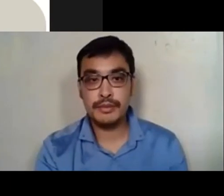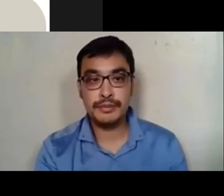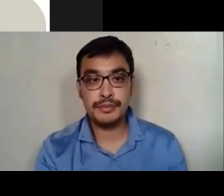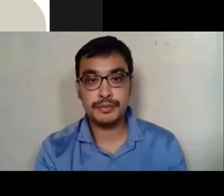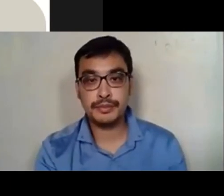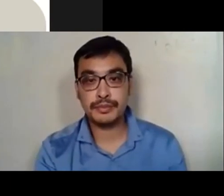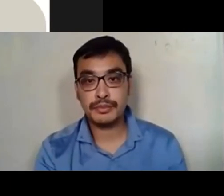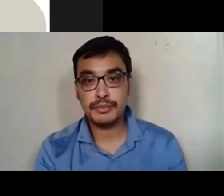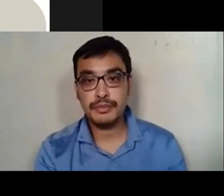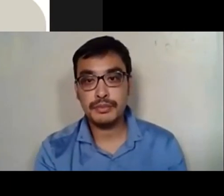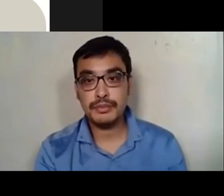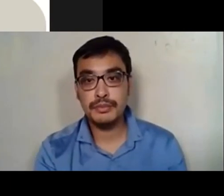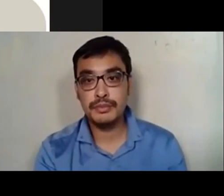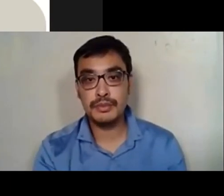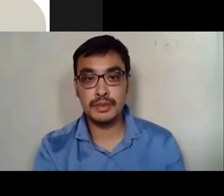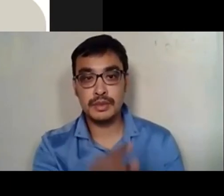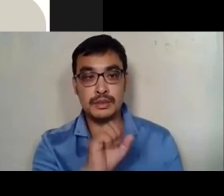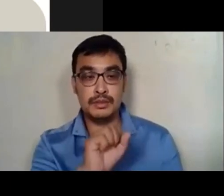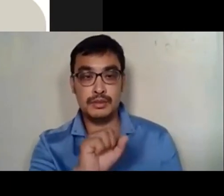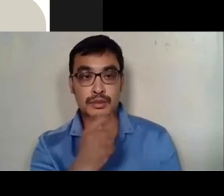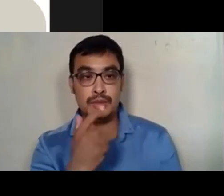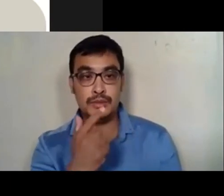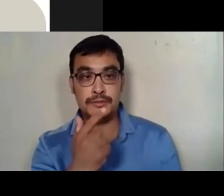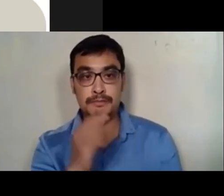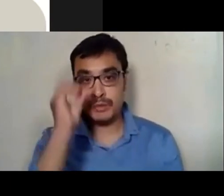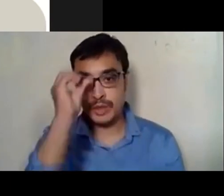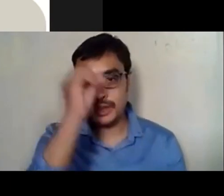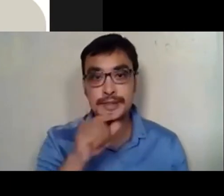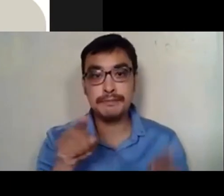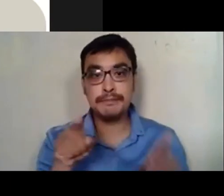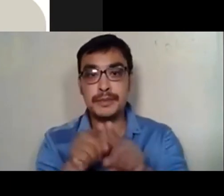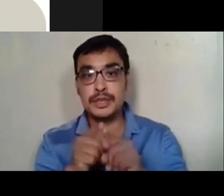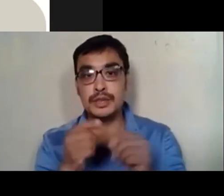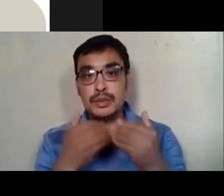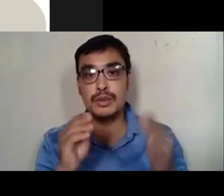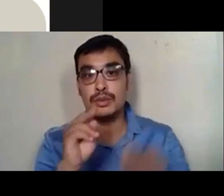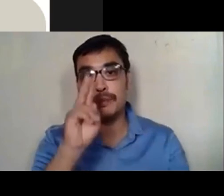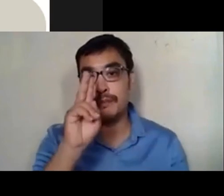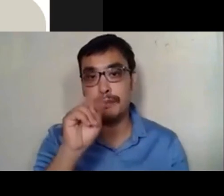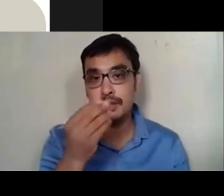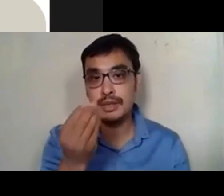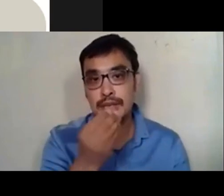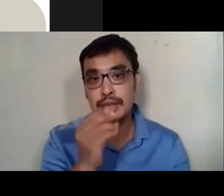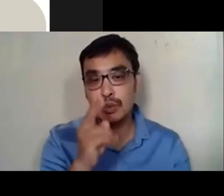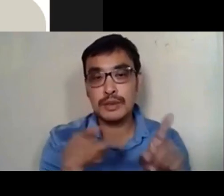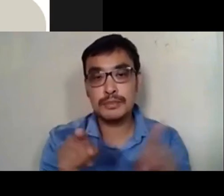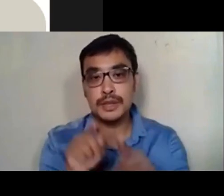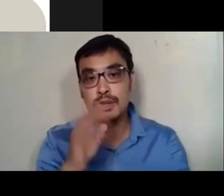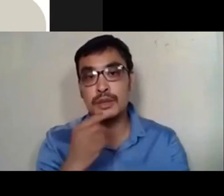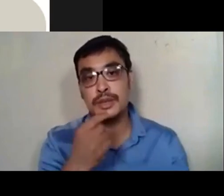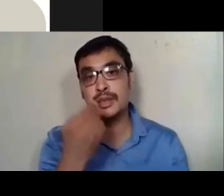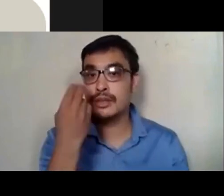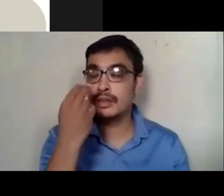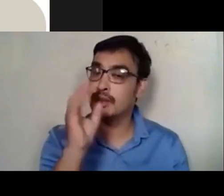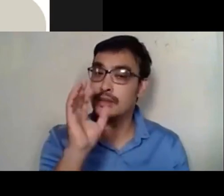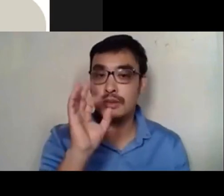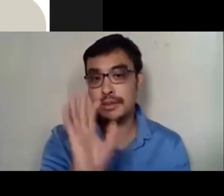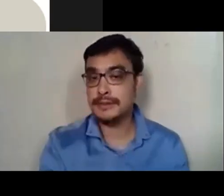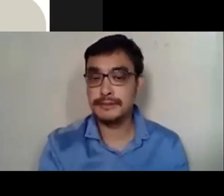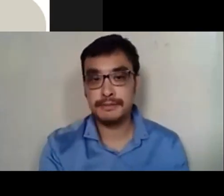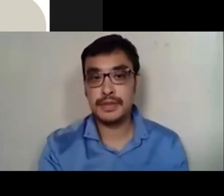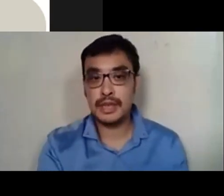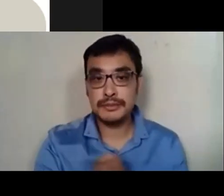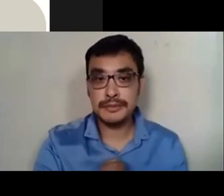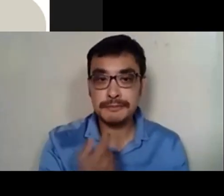सर्भाइभरहरूले बोलिराख्दाखेरि नि तपाईँहरूले आफ्नो परिचय चाहिँ खुलाउनु पर्दैन, तपाईँहरूको केही कुराहरू भन्नु छ भने भन्नुभए हुन्छ, आफूलाई